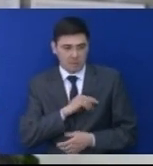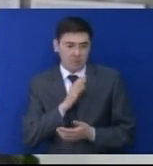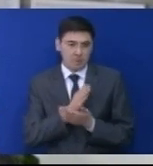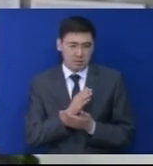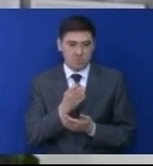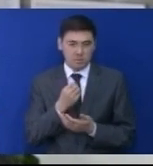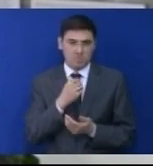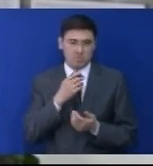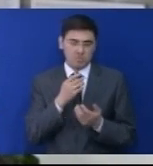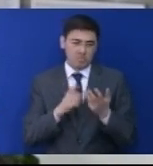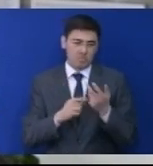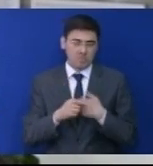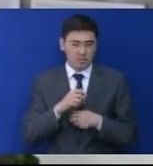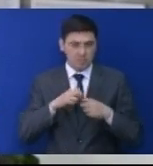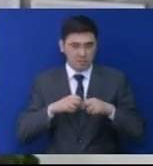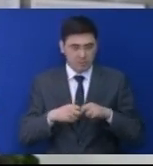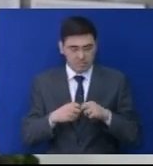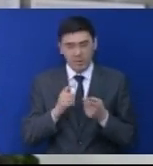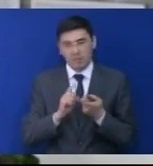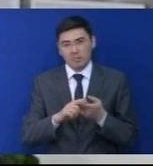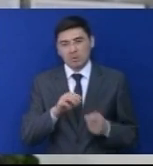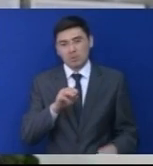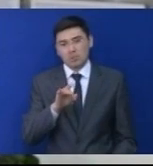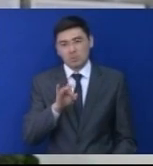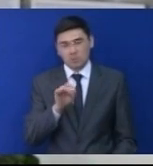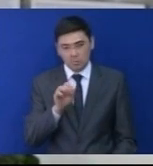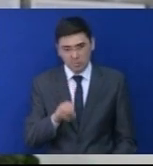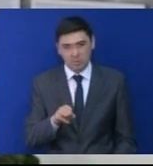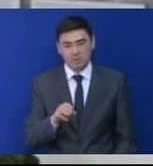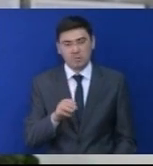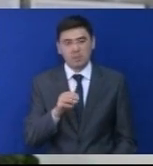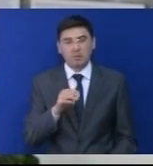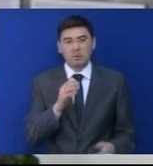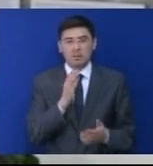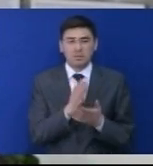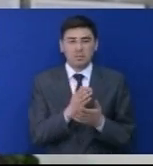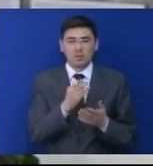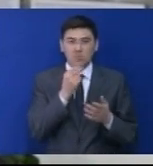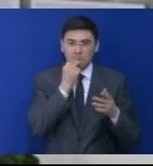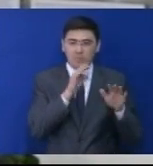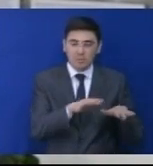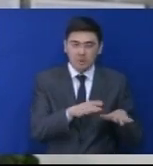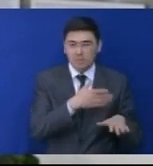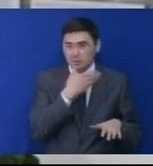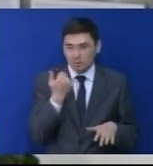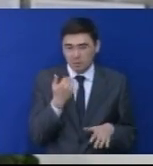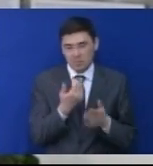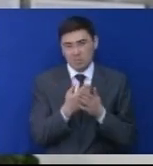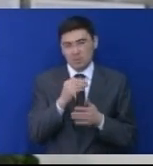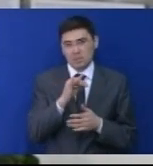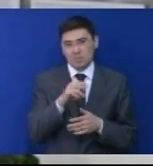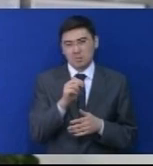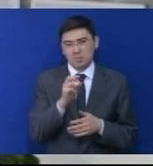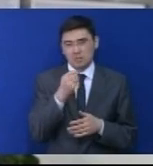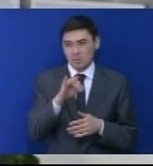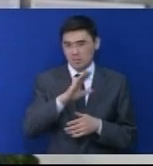де жоқ емес. Біріншіден туристік инфрақұрылым ақсап тұр. Яғни жолда тамақтанатын пункттер жоқ. Мысалы, Жидебайға бара жатқан